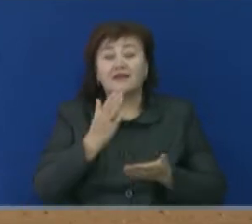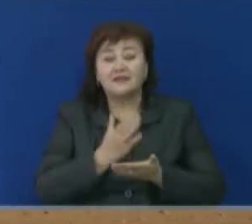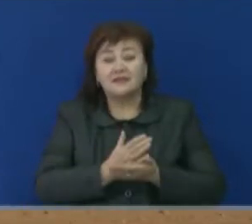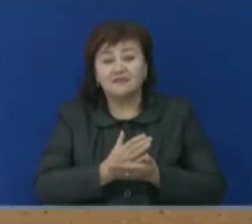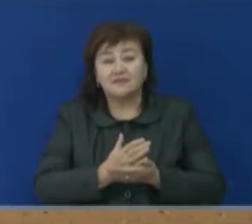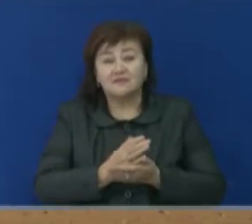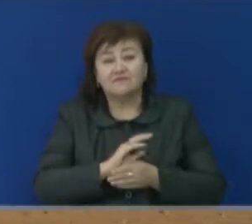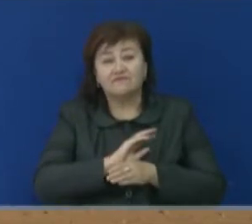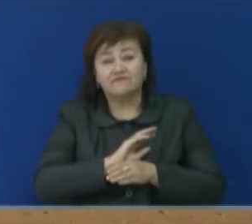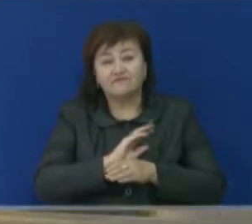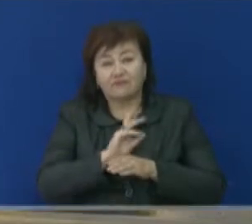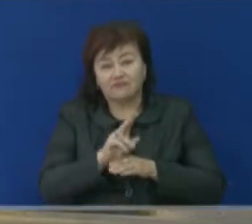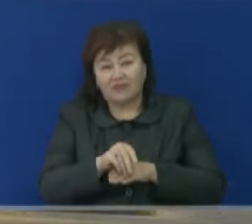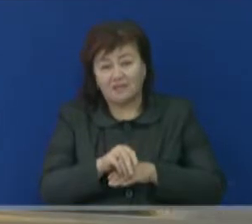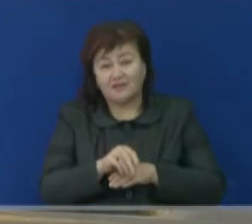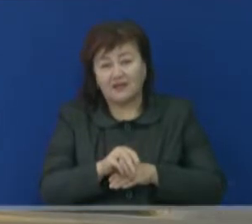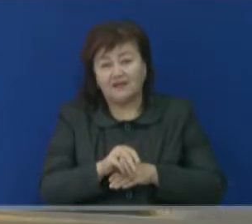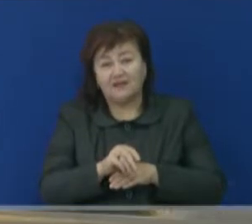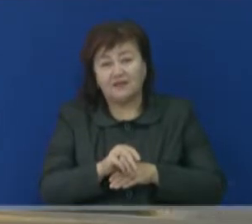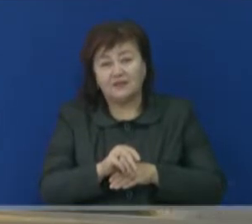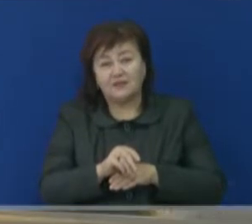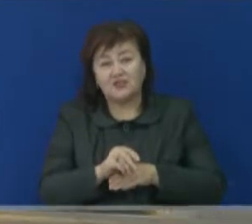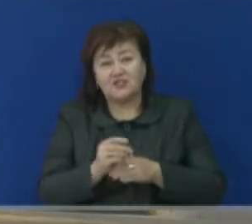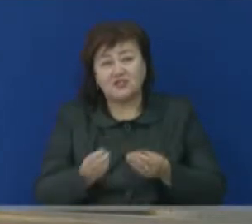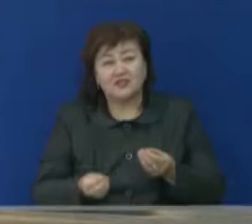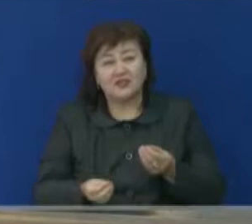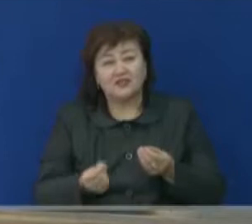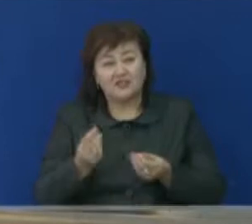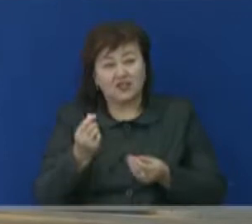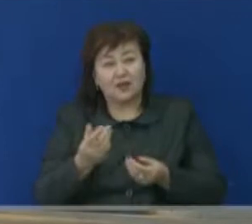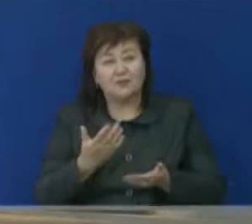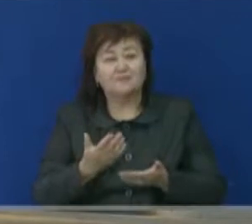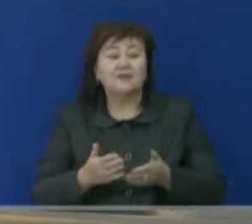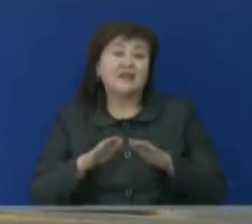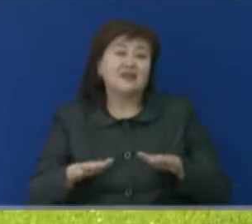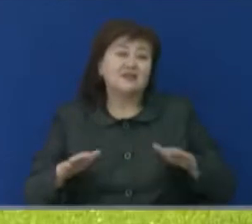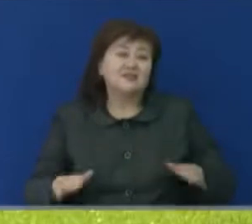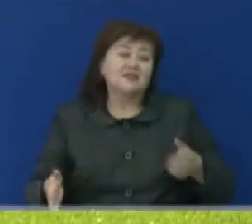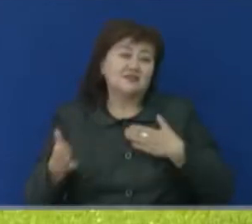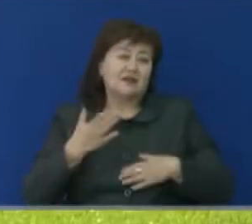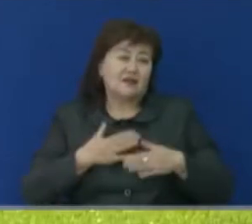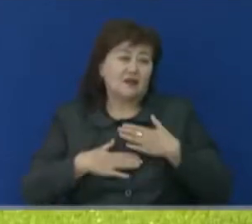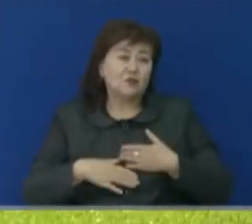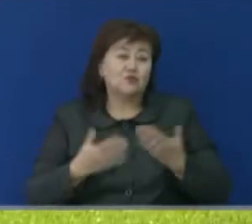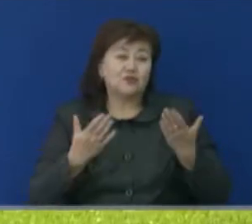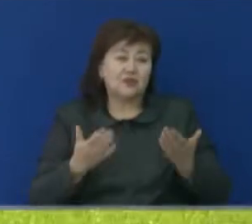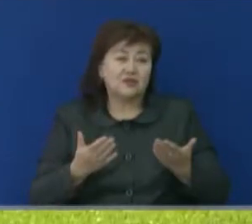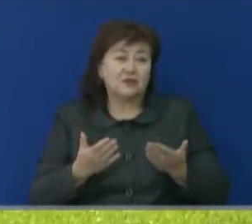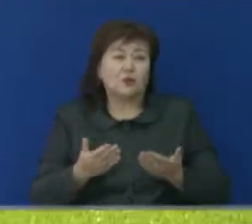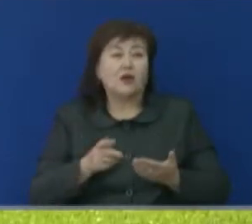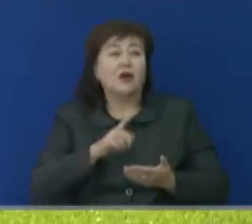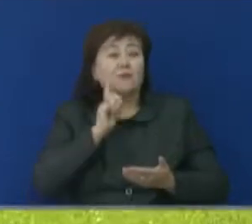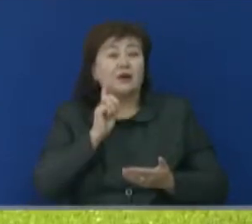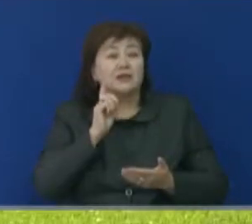үшін сүйінші жаңалық көп. Ауыл сыртында балаларға арналған ойын алаң орнатылып, сәбилердің көңілі жат. Сонымен қатар спортқа үйір жастар